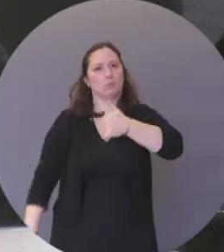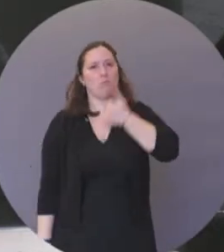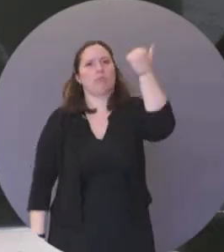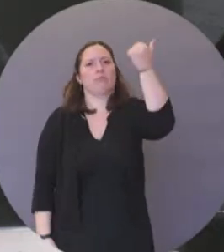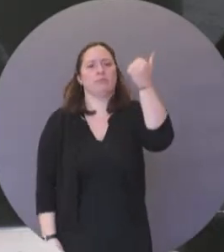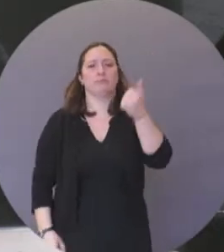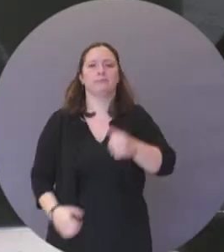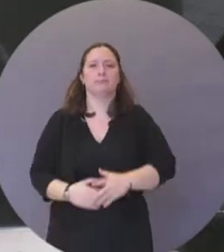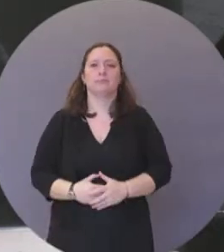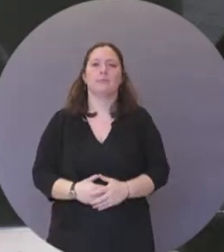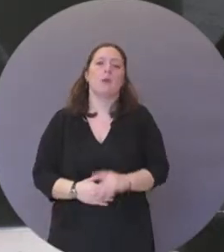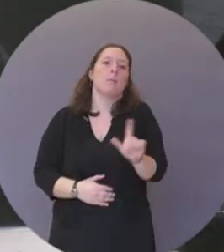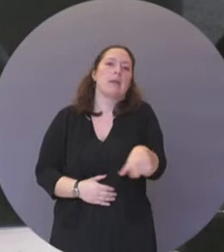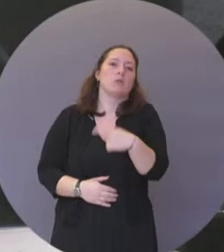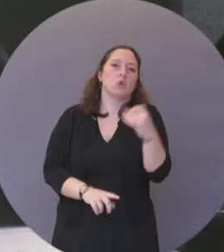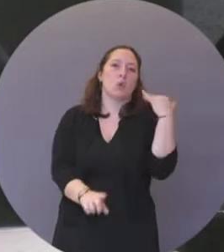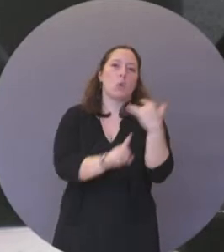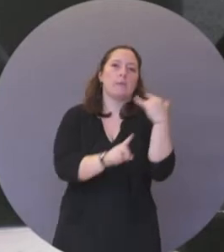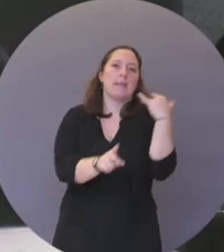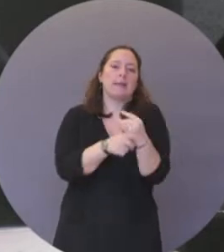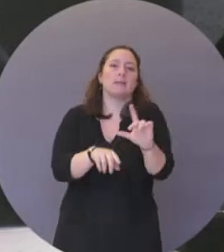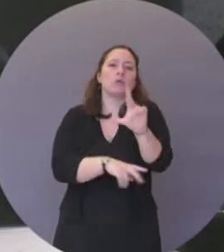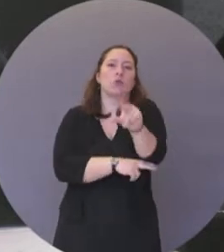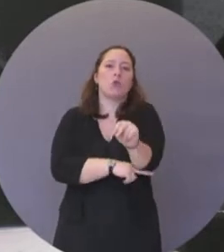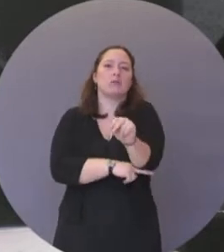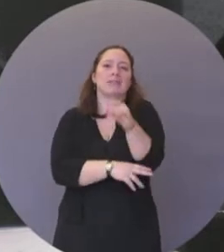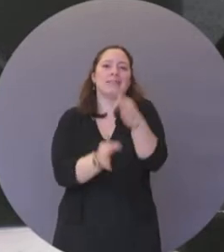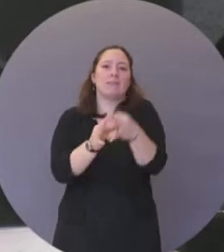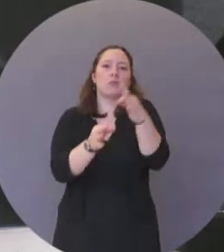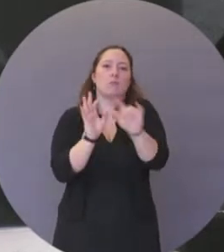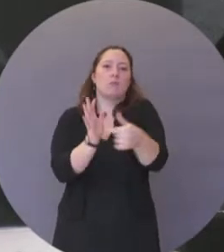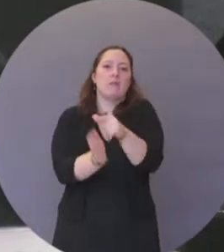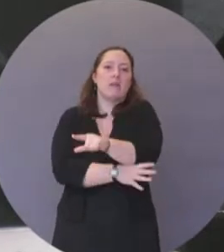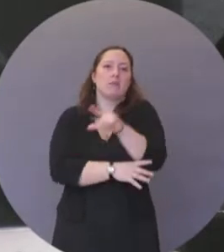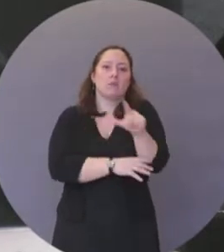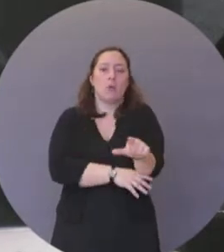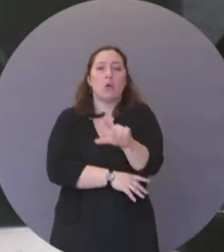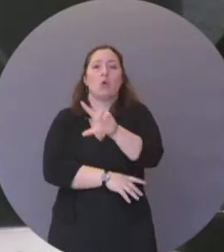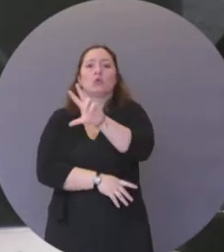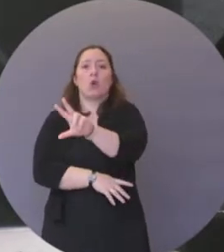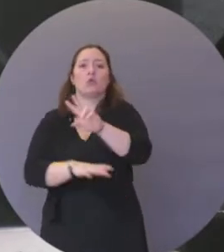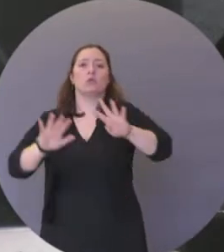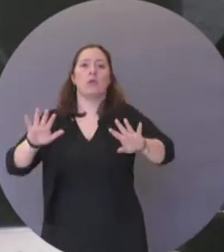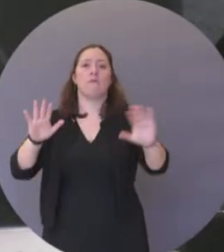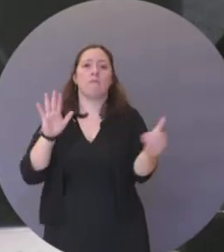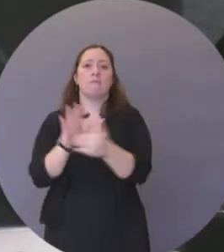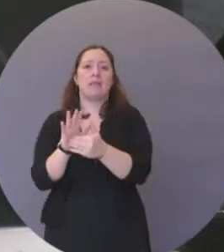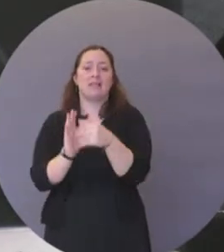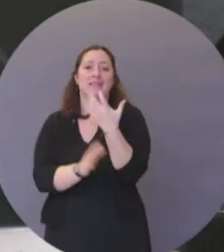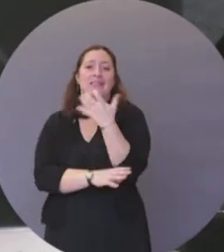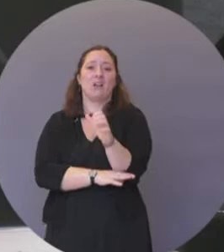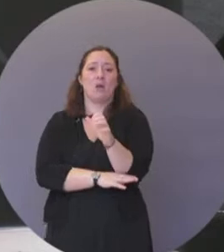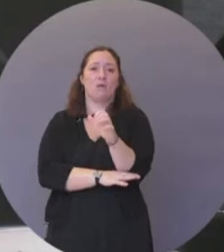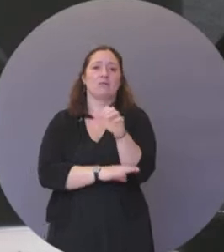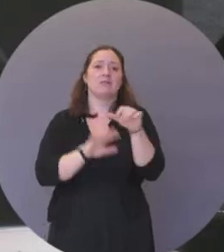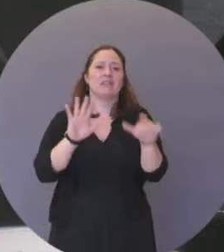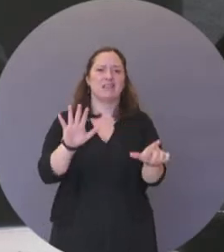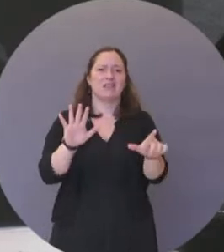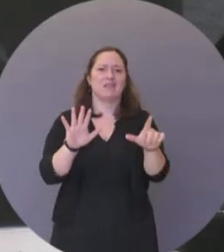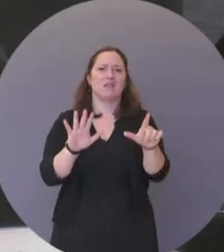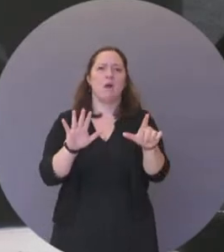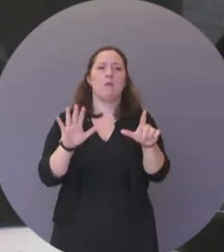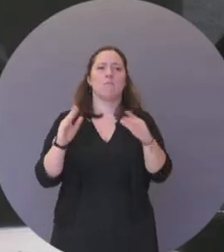liés à la conjoncture au 30 septembre 2022 on avait 39 357 foyers bénéficiaires du RSA